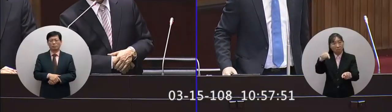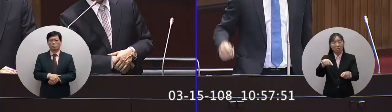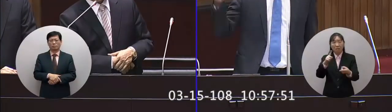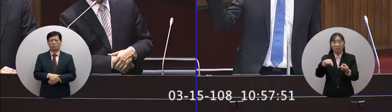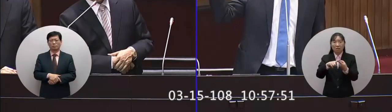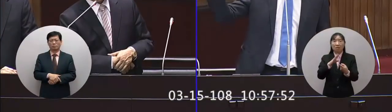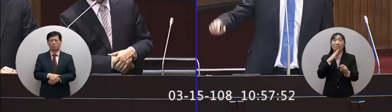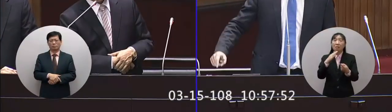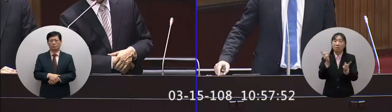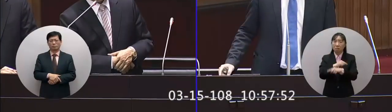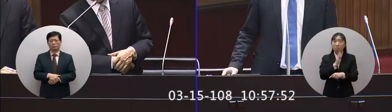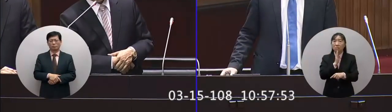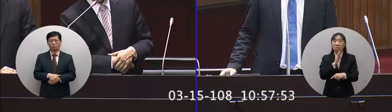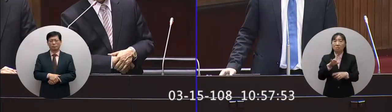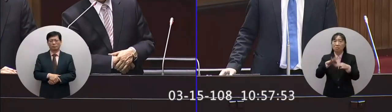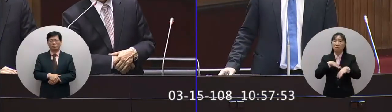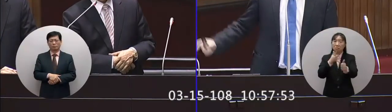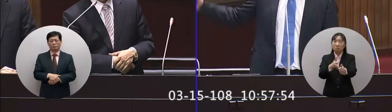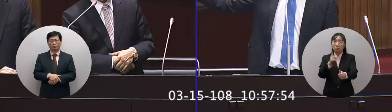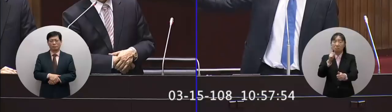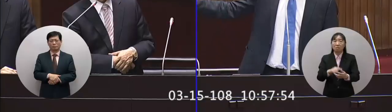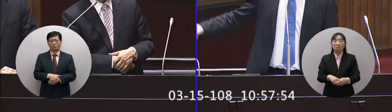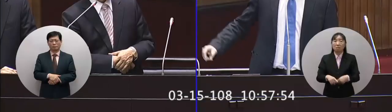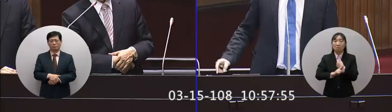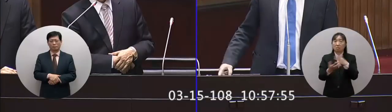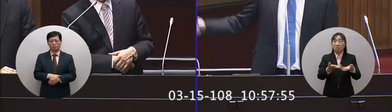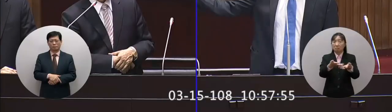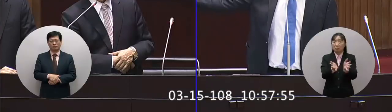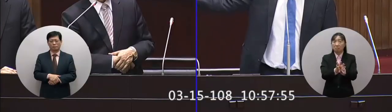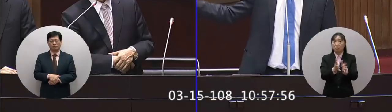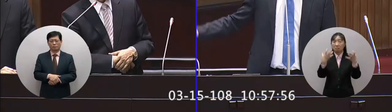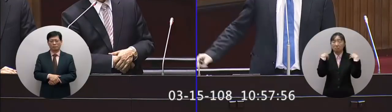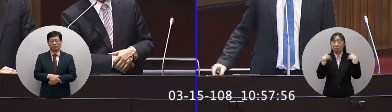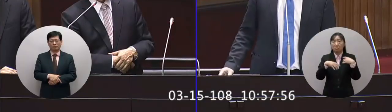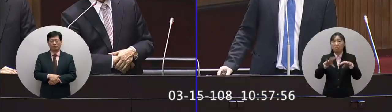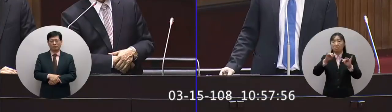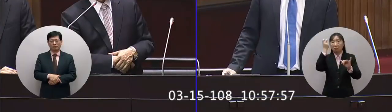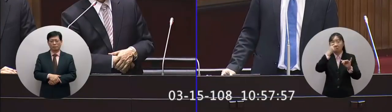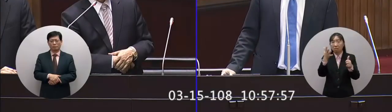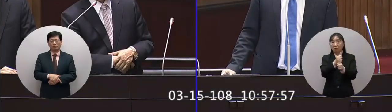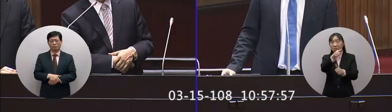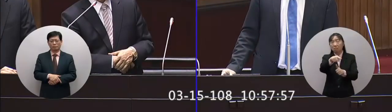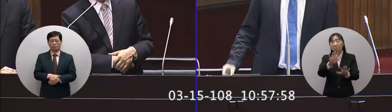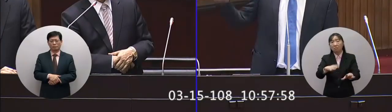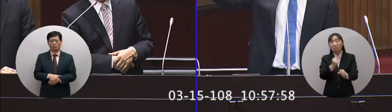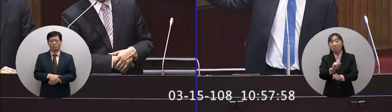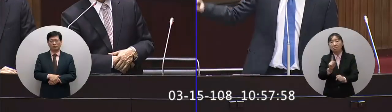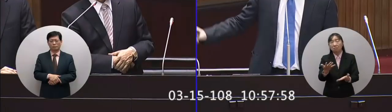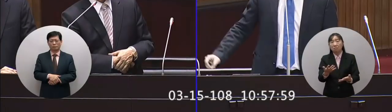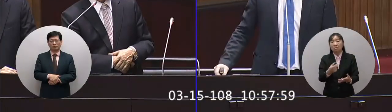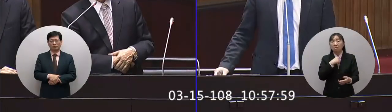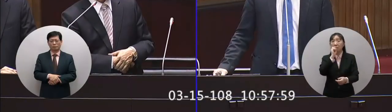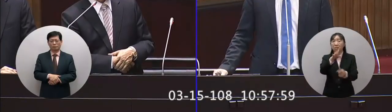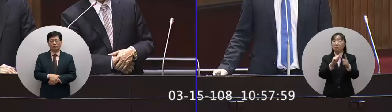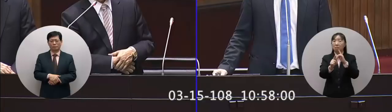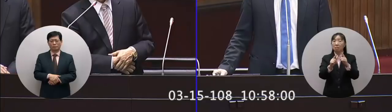子的看法，那我就要问一件事啊，我们的法务部负责的地检署到底在干嘛？要告诉台